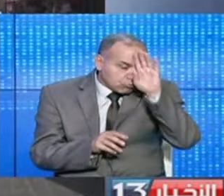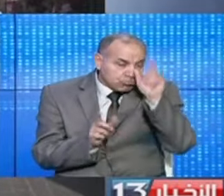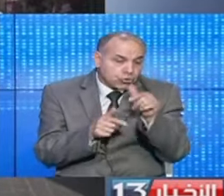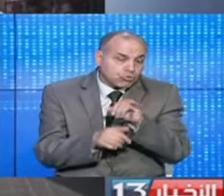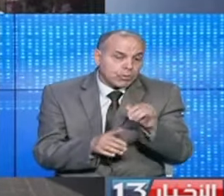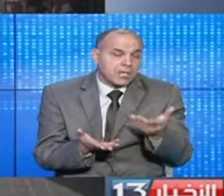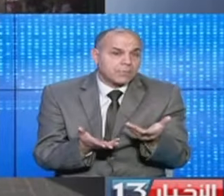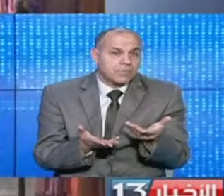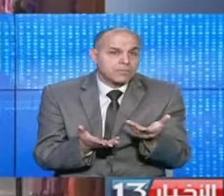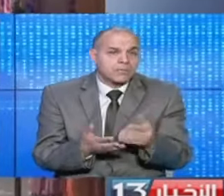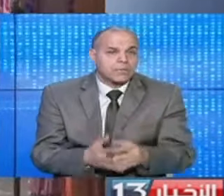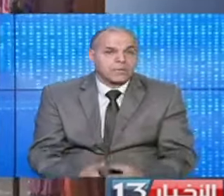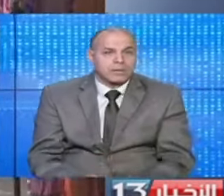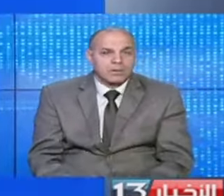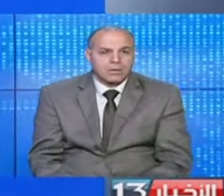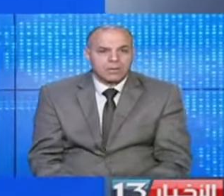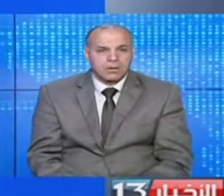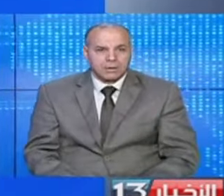في الأردن.